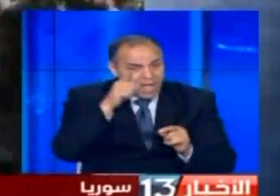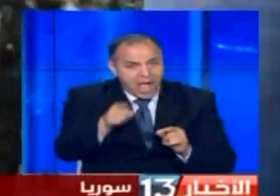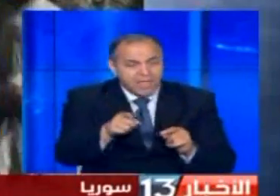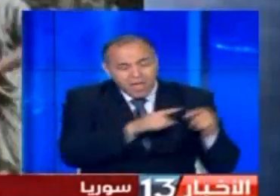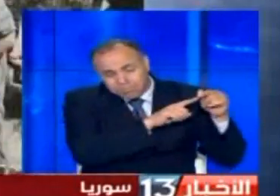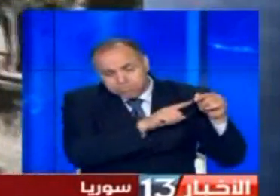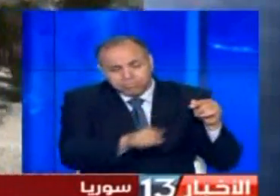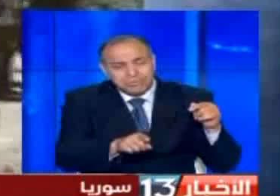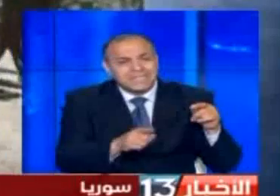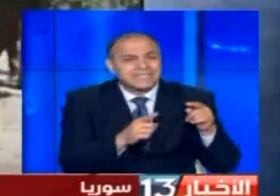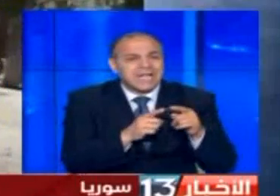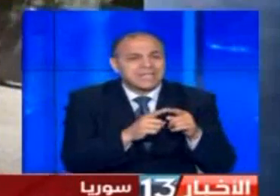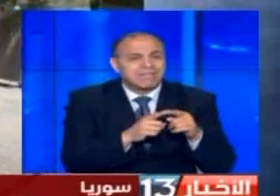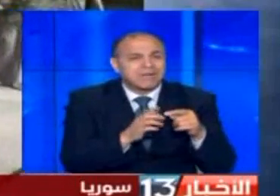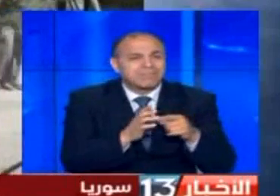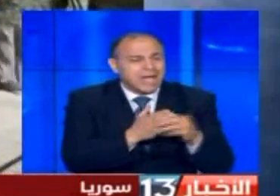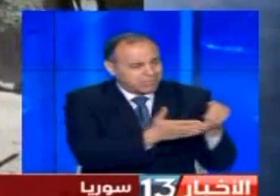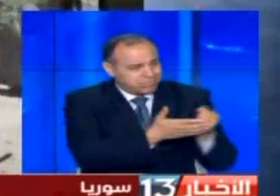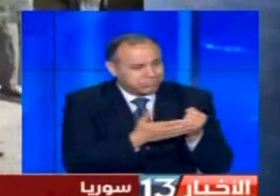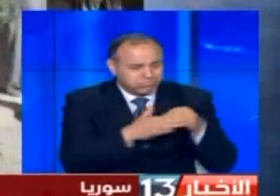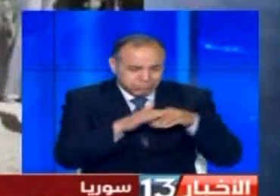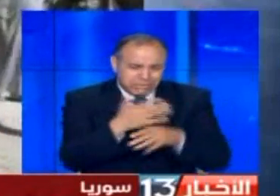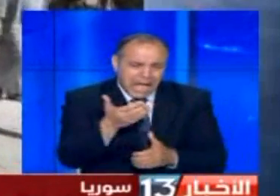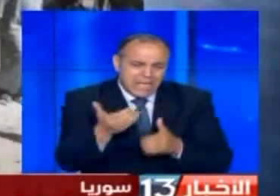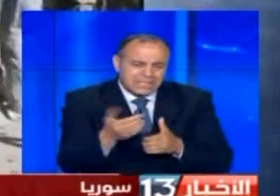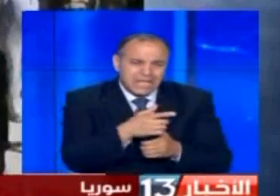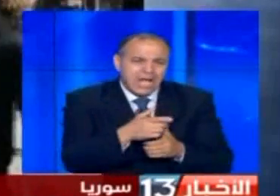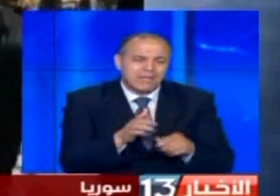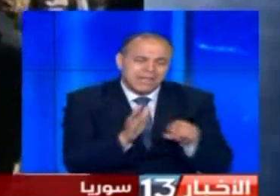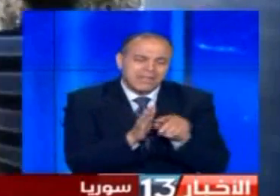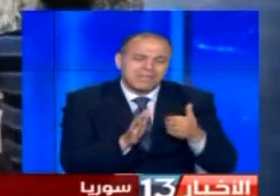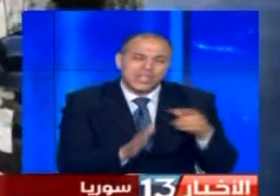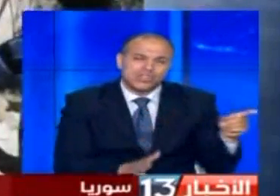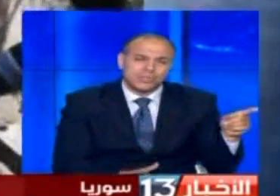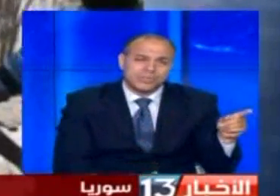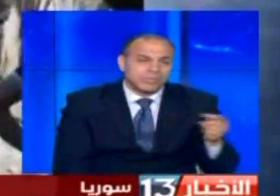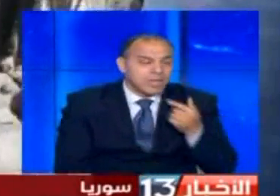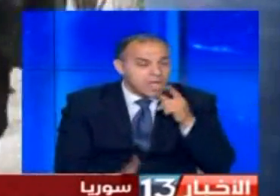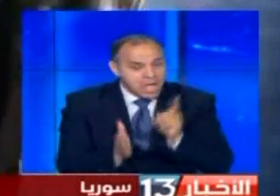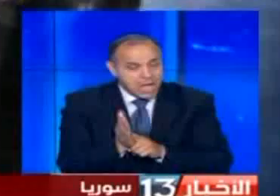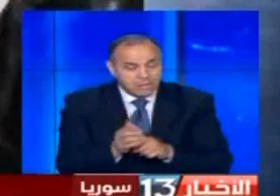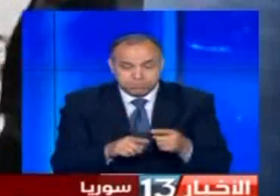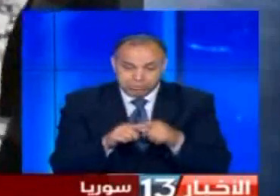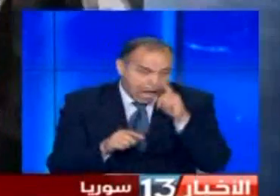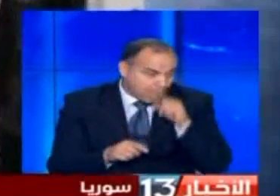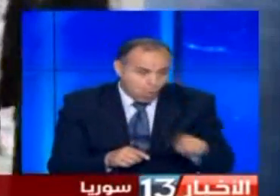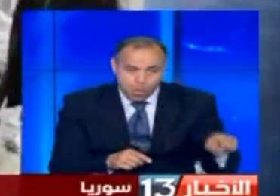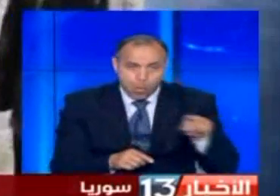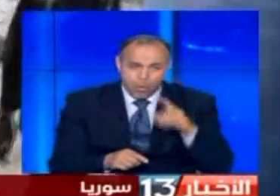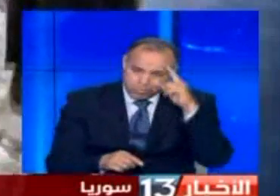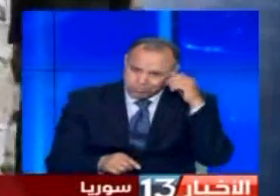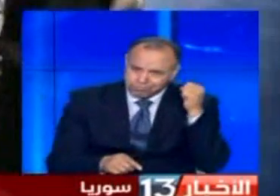الغارات استهدفت نقاط امداد ومخازن اسلحه لتنظيم داعش الارهابي ويؤكد التحالف الدولي ان